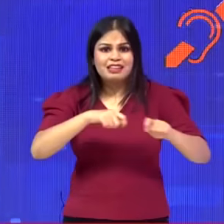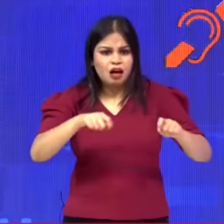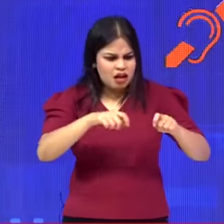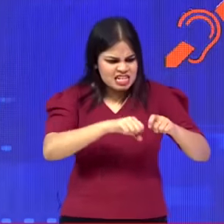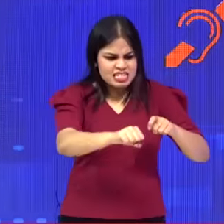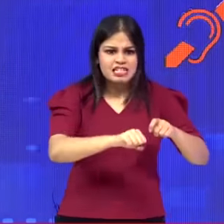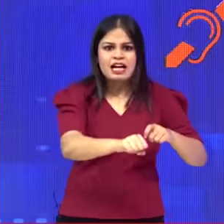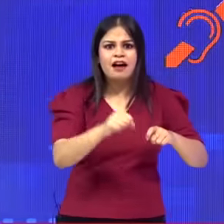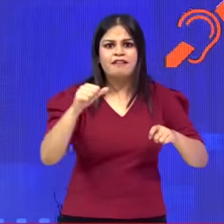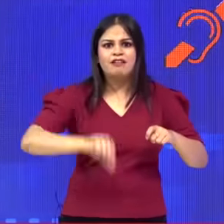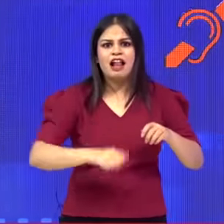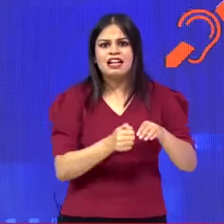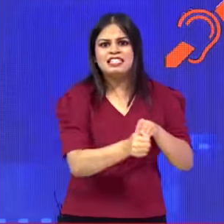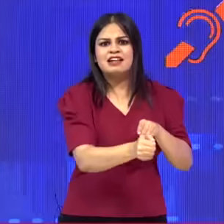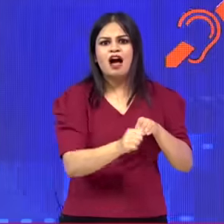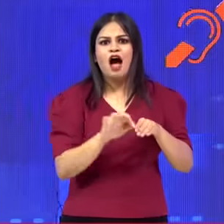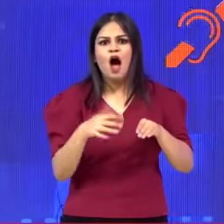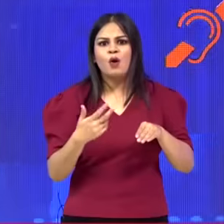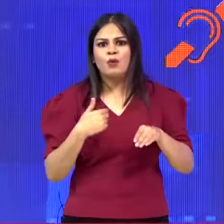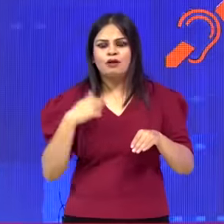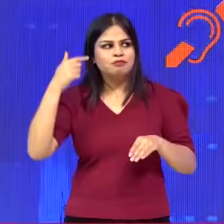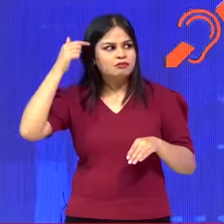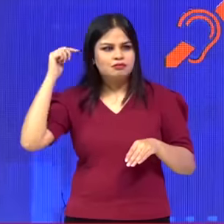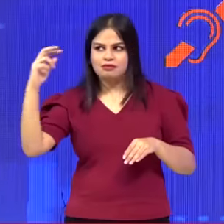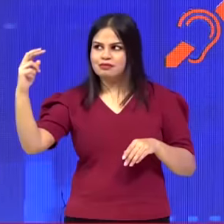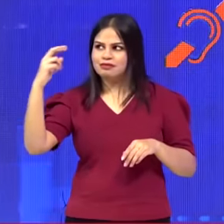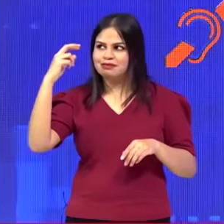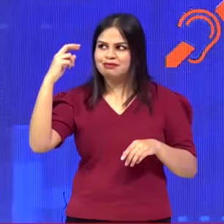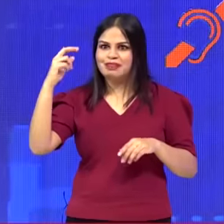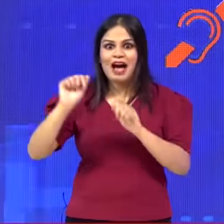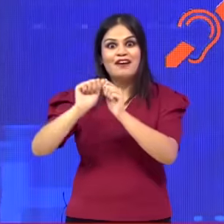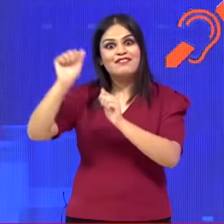वो एक्ट चला गया और मुझे आमिर देख रहा वहाँ से,